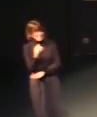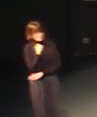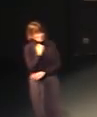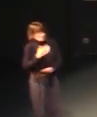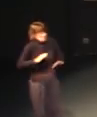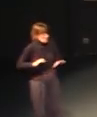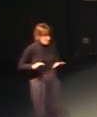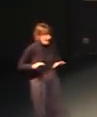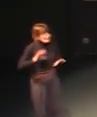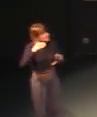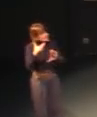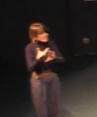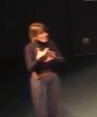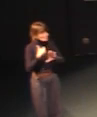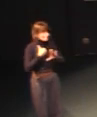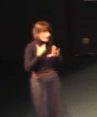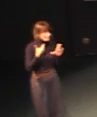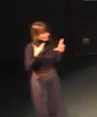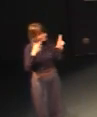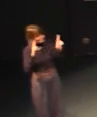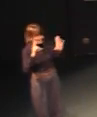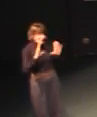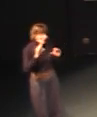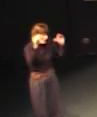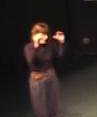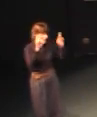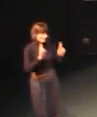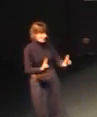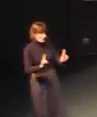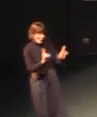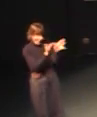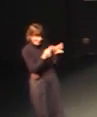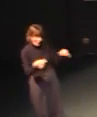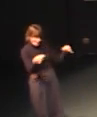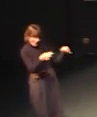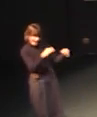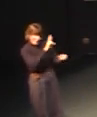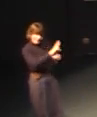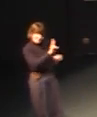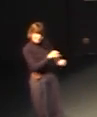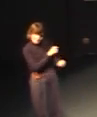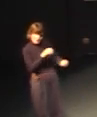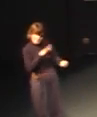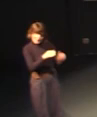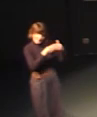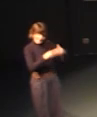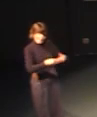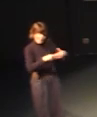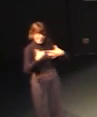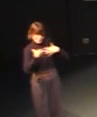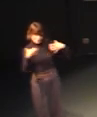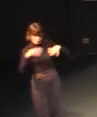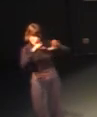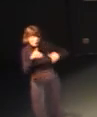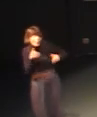j'espère et je pense quand même que cette réserve naturelle consacrée à la paix la science va pas continuer